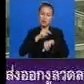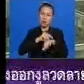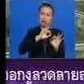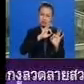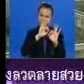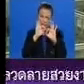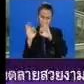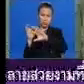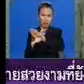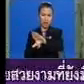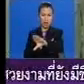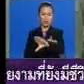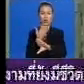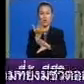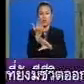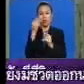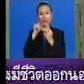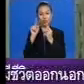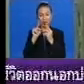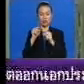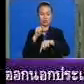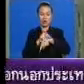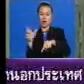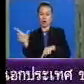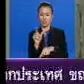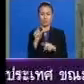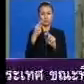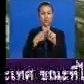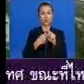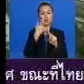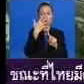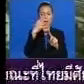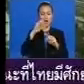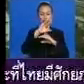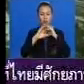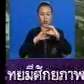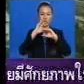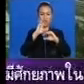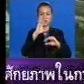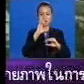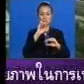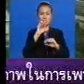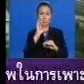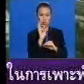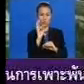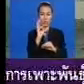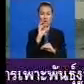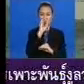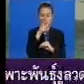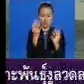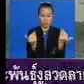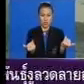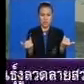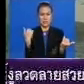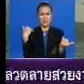นะครับขอใช้มาตรการเร่งรัดที่ใช้ระยะเวลาไม่เกิน 5เดือนสำหรับทั้ง 76โครงการก้าเพื่อลดผลกระทบที่เกิดขึ้นเพราะขณะนี้